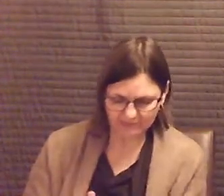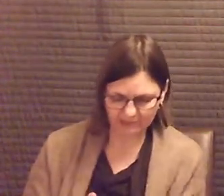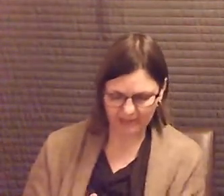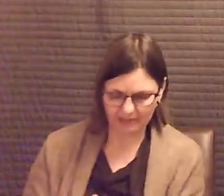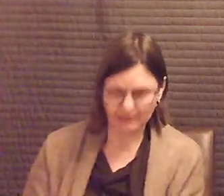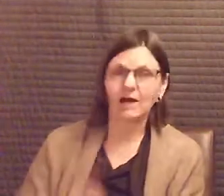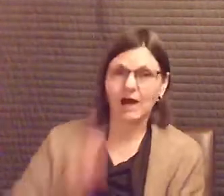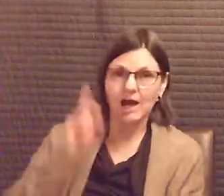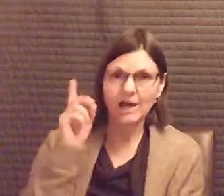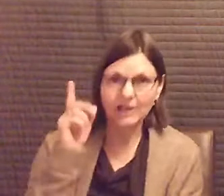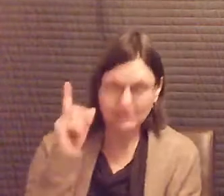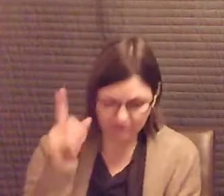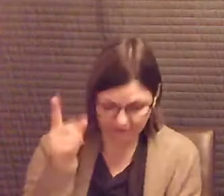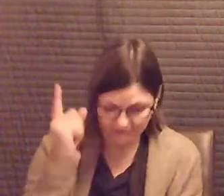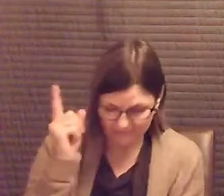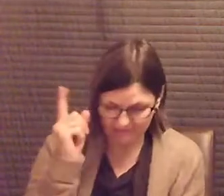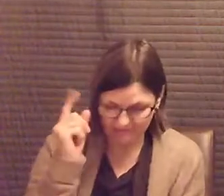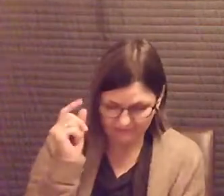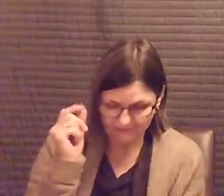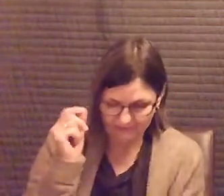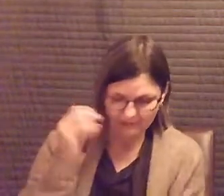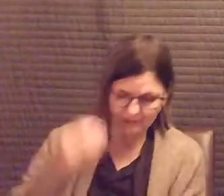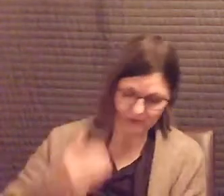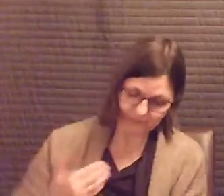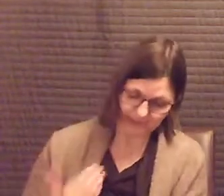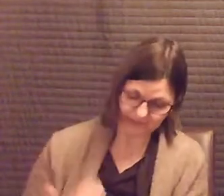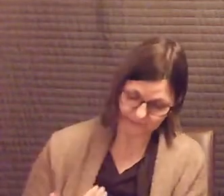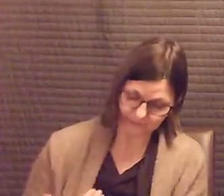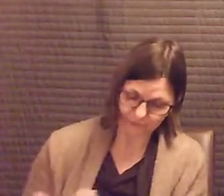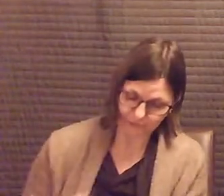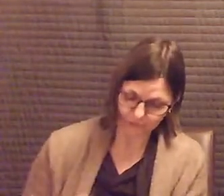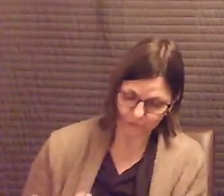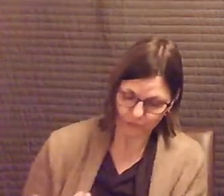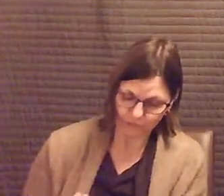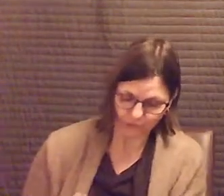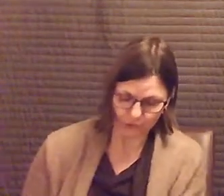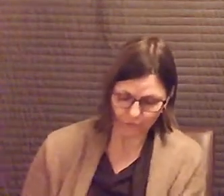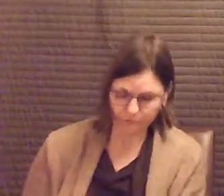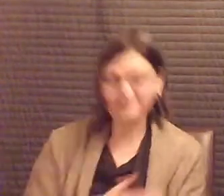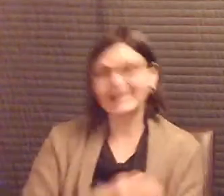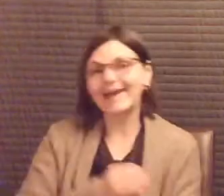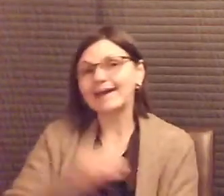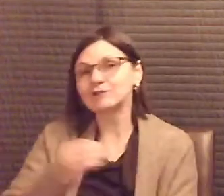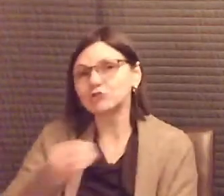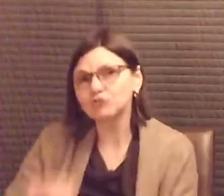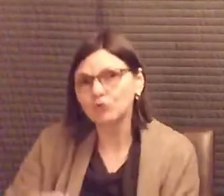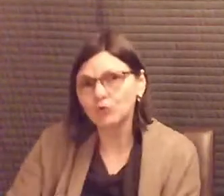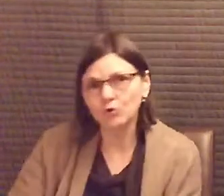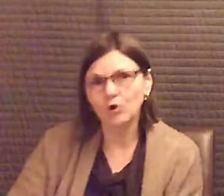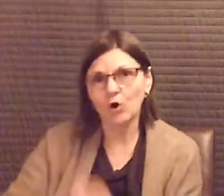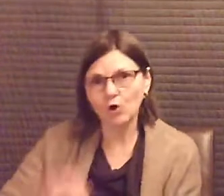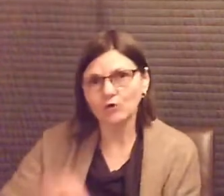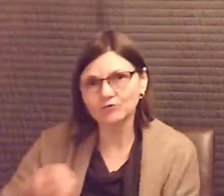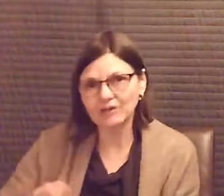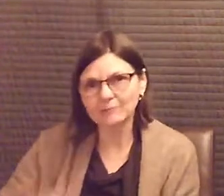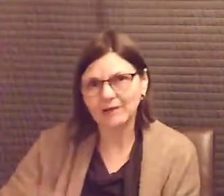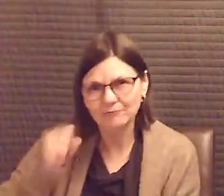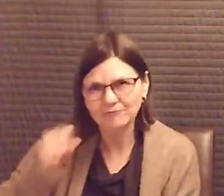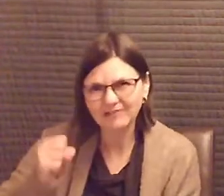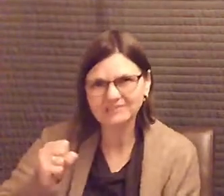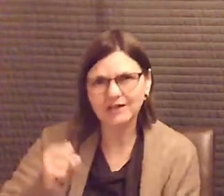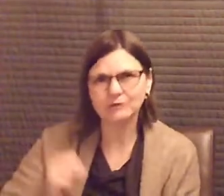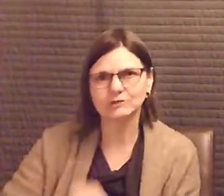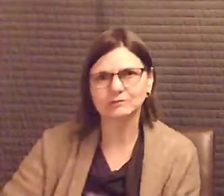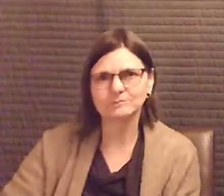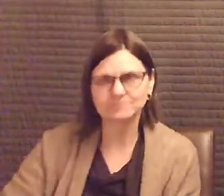christus gekregen als we tenminste het beginsel van de vaste grond van het geloof tot het einde toe onwrikbaar